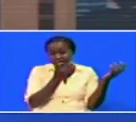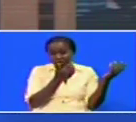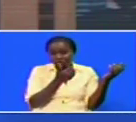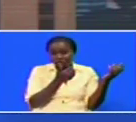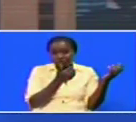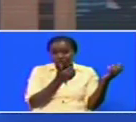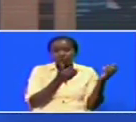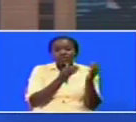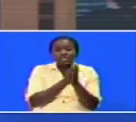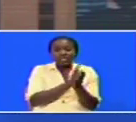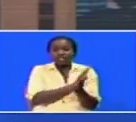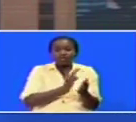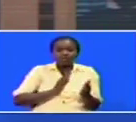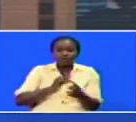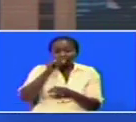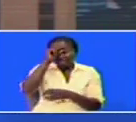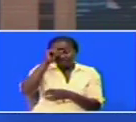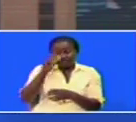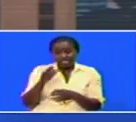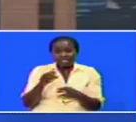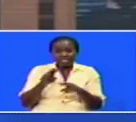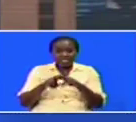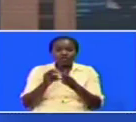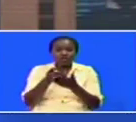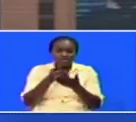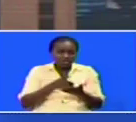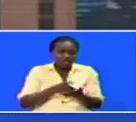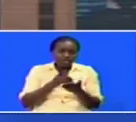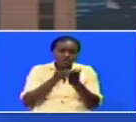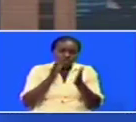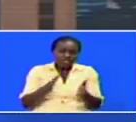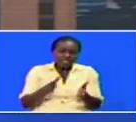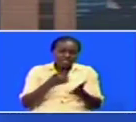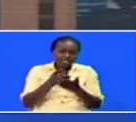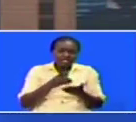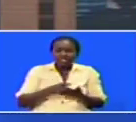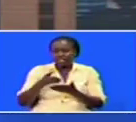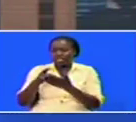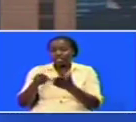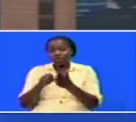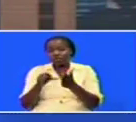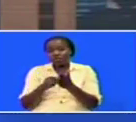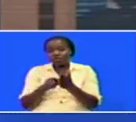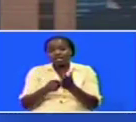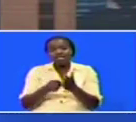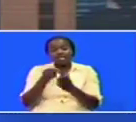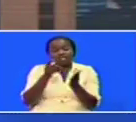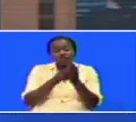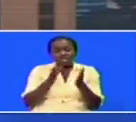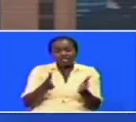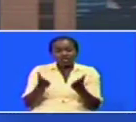magavana na wizara ya afya itaketi na madaktari ili kutatua yale shida ambazo madaktari wameweza kuleta. Na tukumbuke